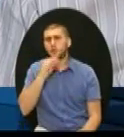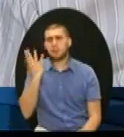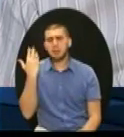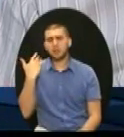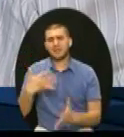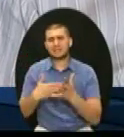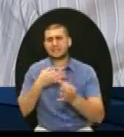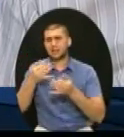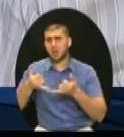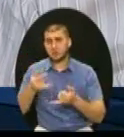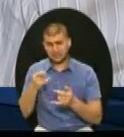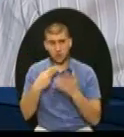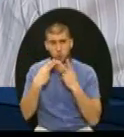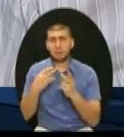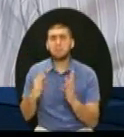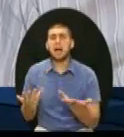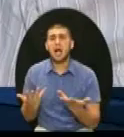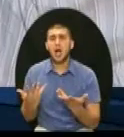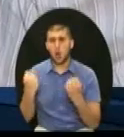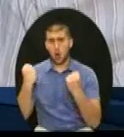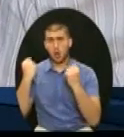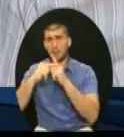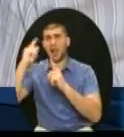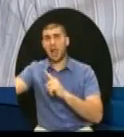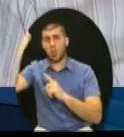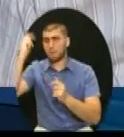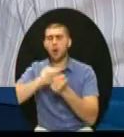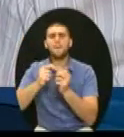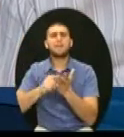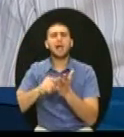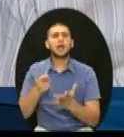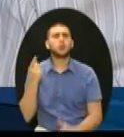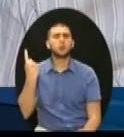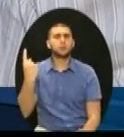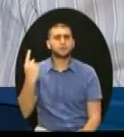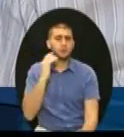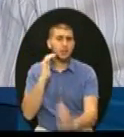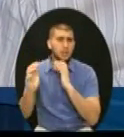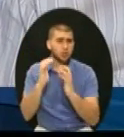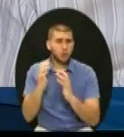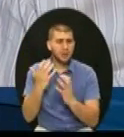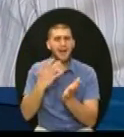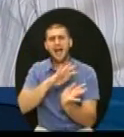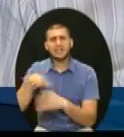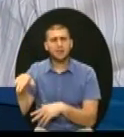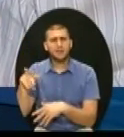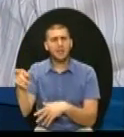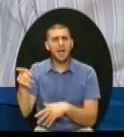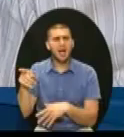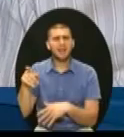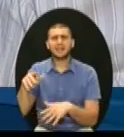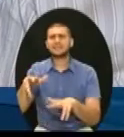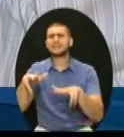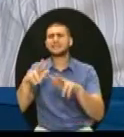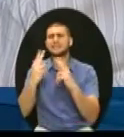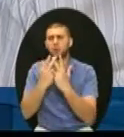שלפי הסקרים זה היום. מה, זה תוצאה ממה? כוח עליון? או זה תוצאה מזה שהתקשורת, נעזוב את המון הציבור, לא אתה ולא